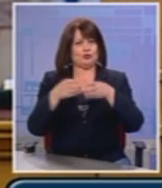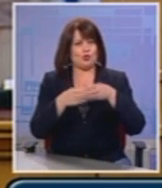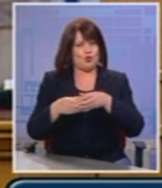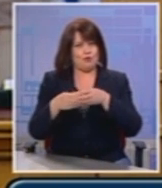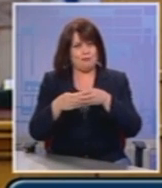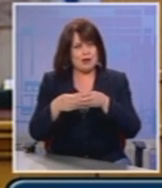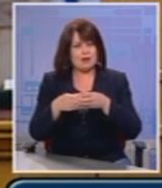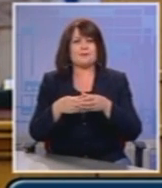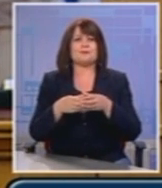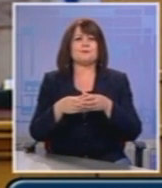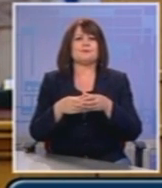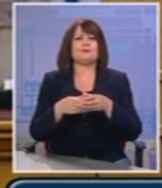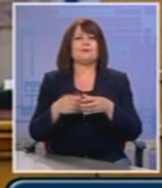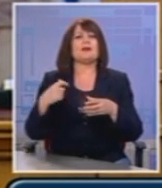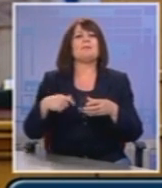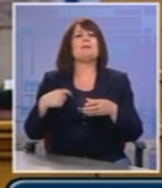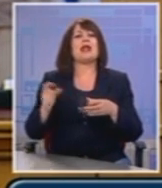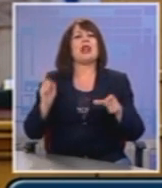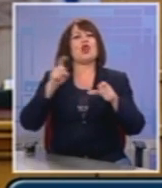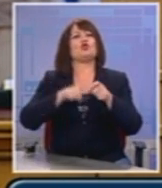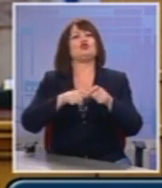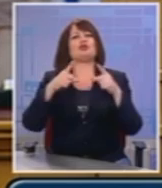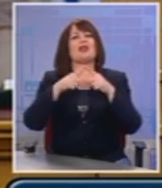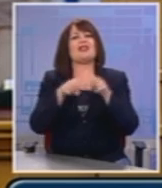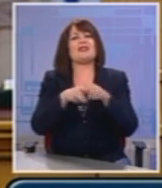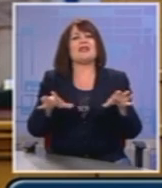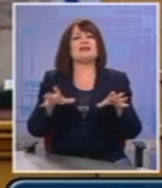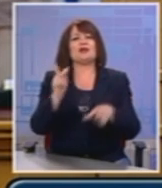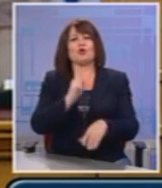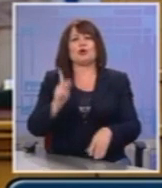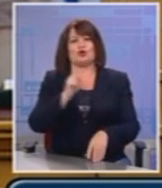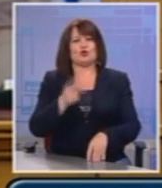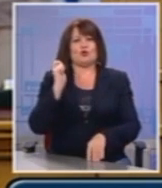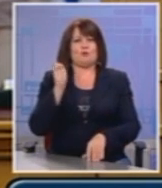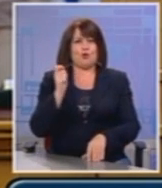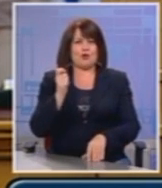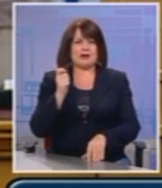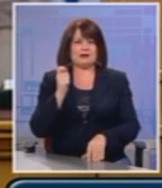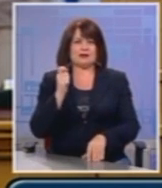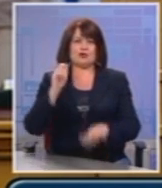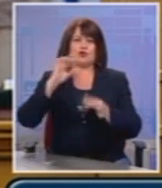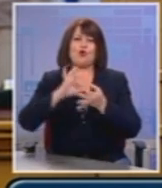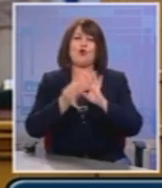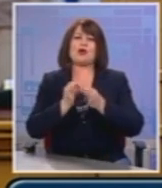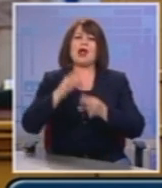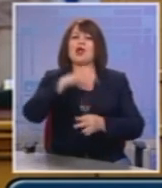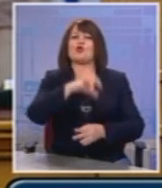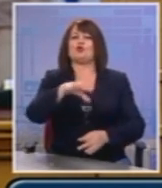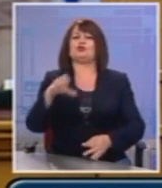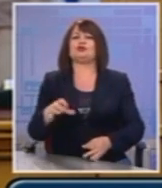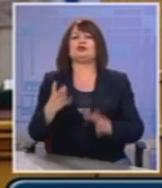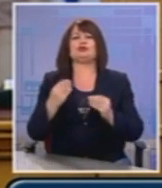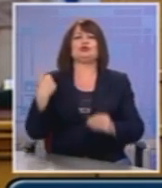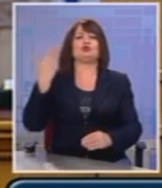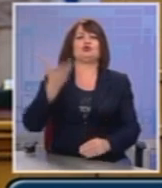δύναμη είμαστε μέλος ενός δικτύου κοινωνικών και πολιτικών οργανώσεων που εδώ και πάρα πολύ